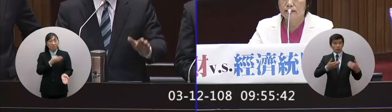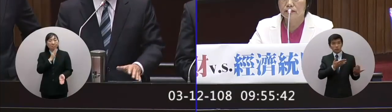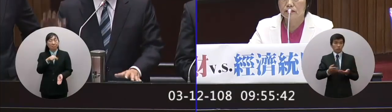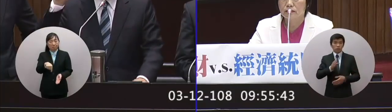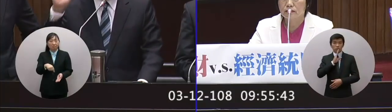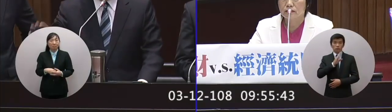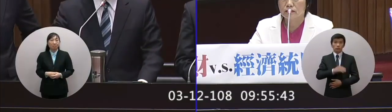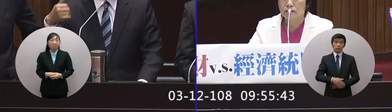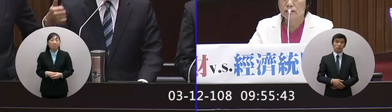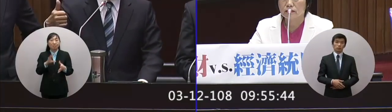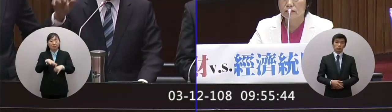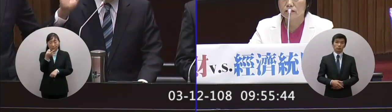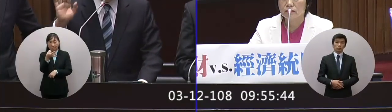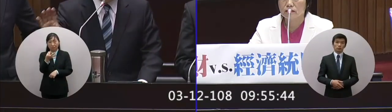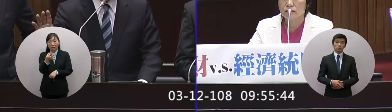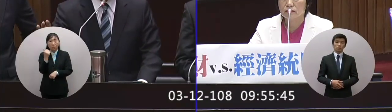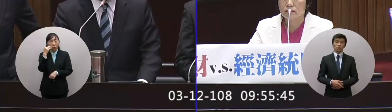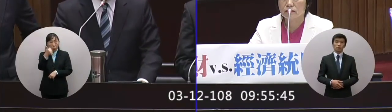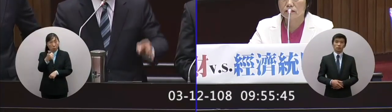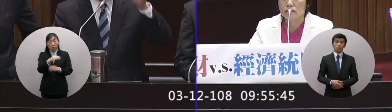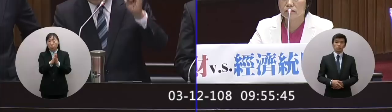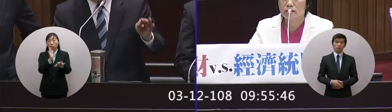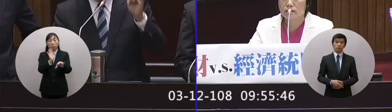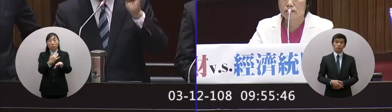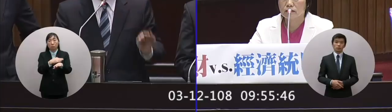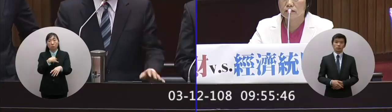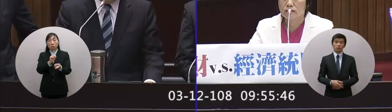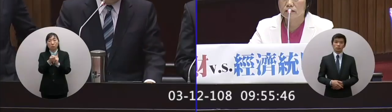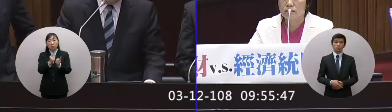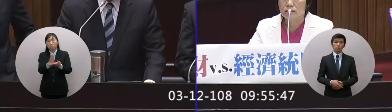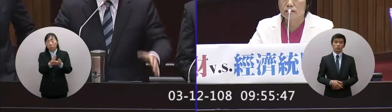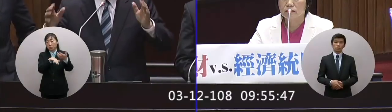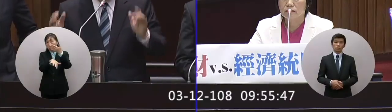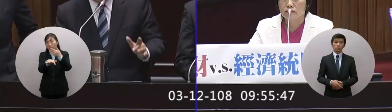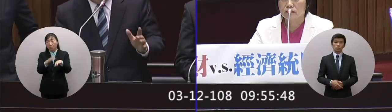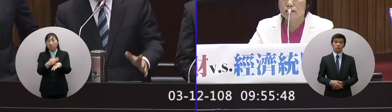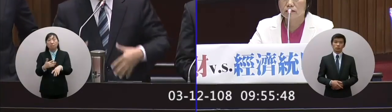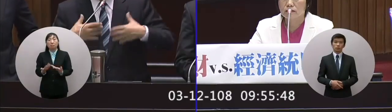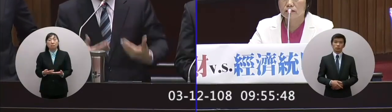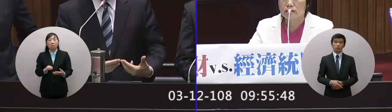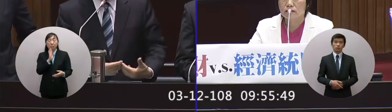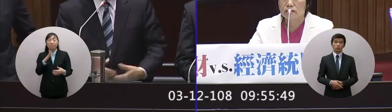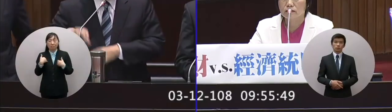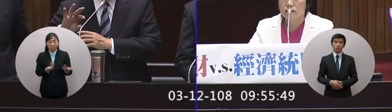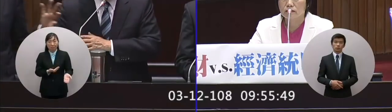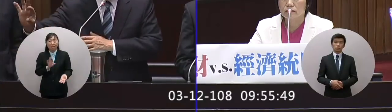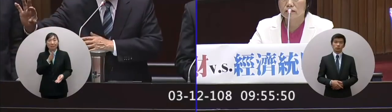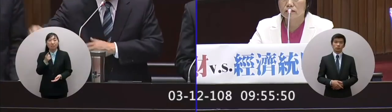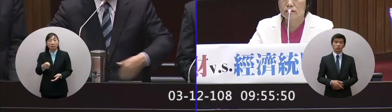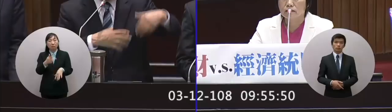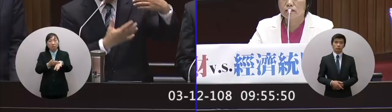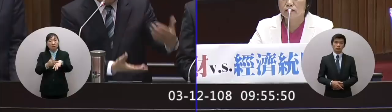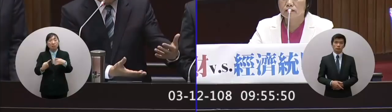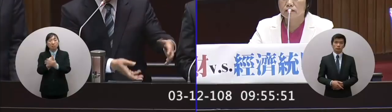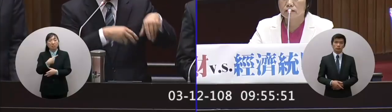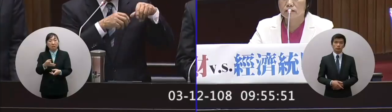度，所以钱绝对好的，绝不会污名化。态度绝对是欢迎的，方法绝对是不要是